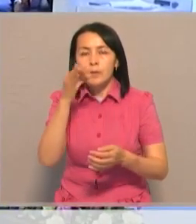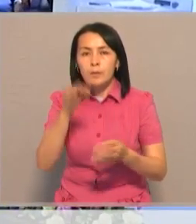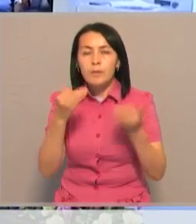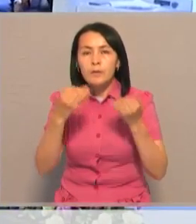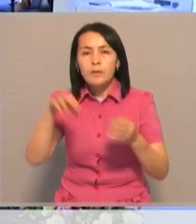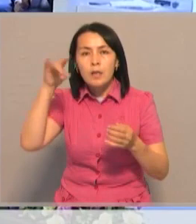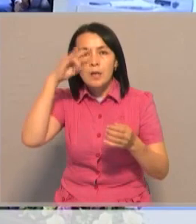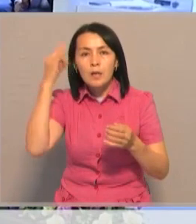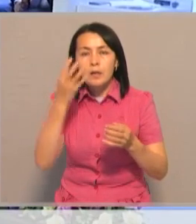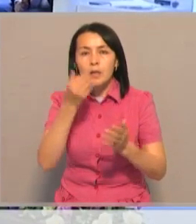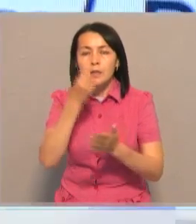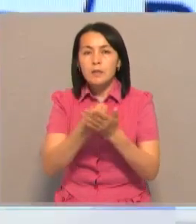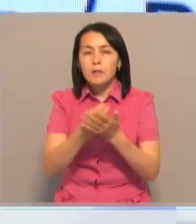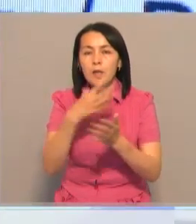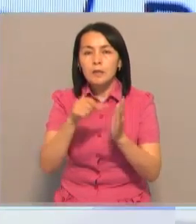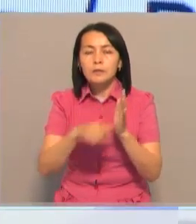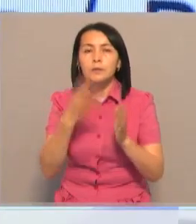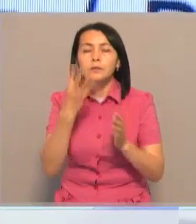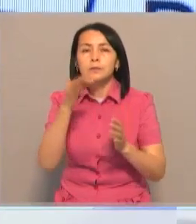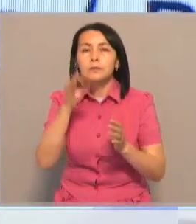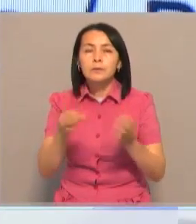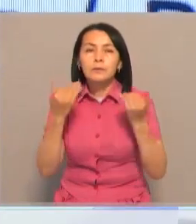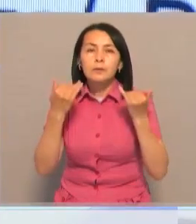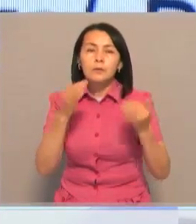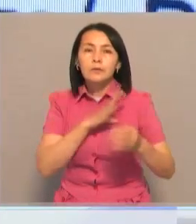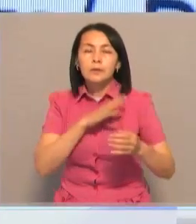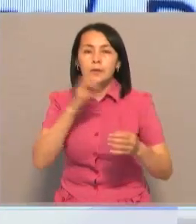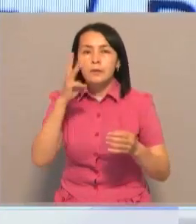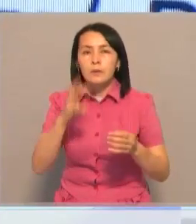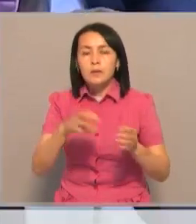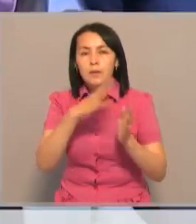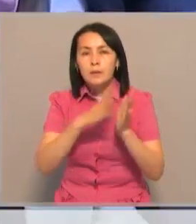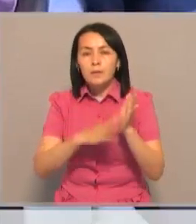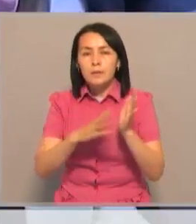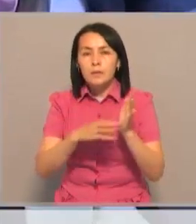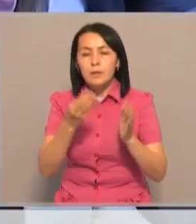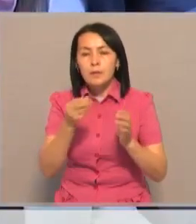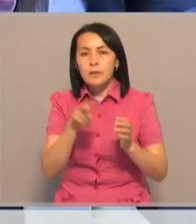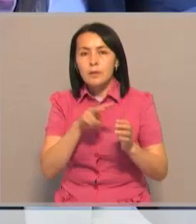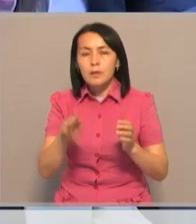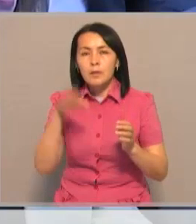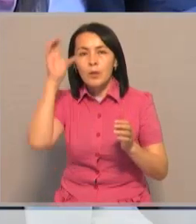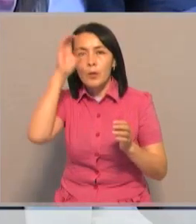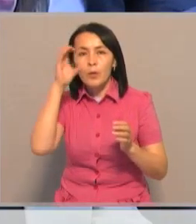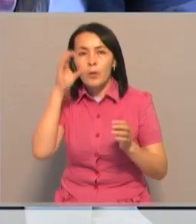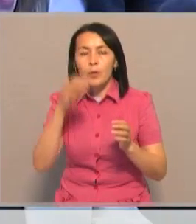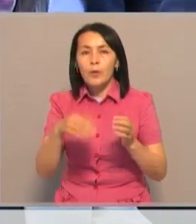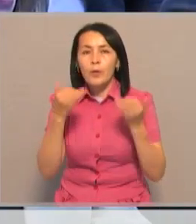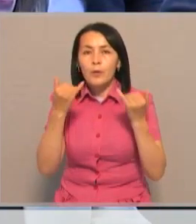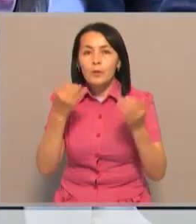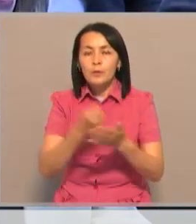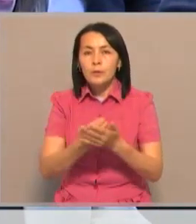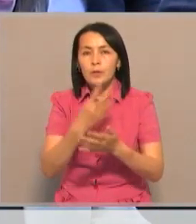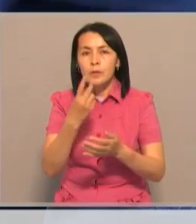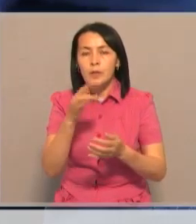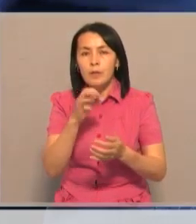В Кыргызстане цена выше на 64% и составляла 390 тенге за литр. В Узбекистане же дизтоплива дороже